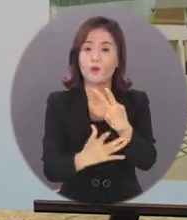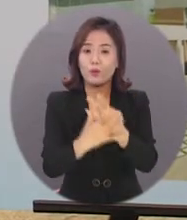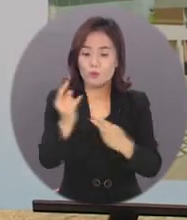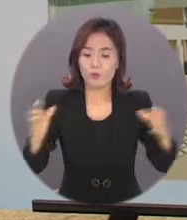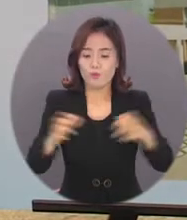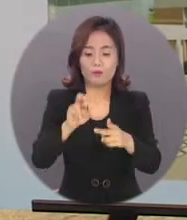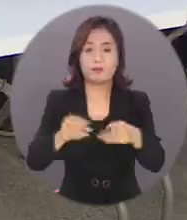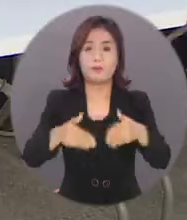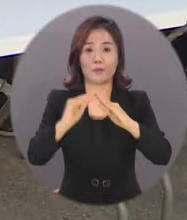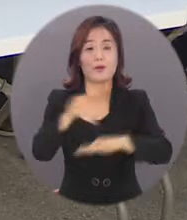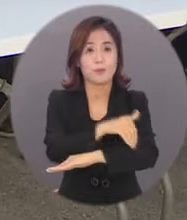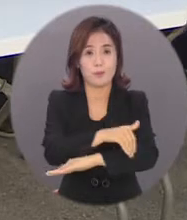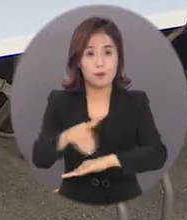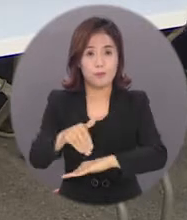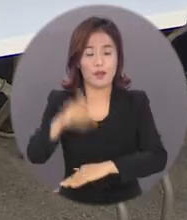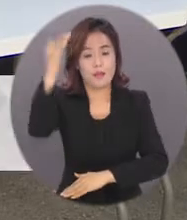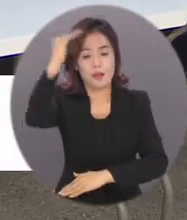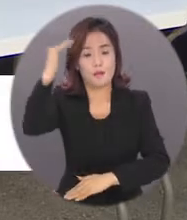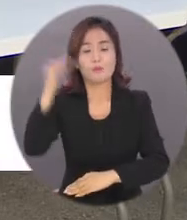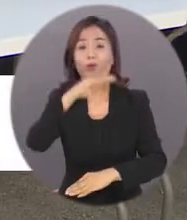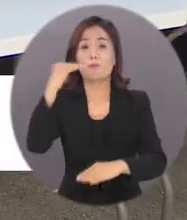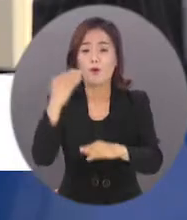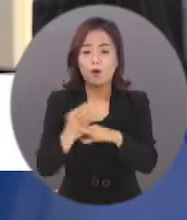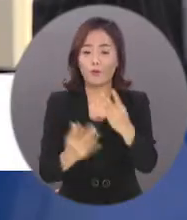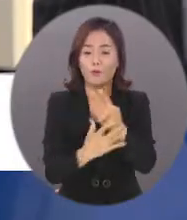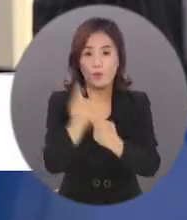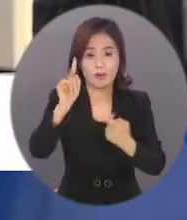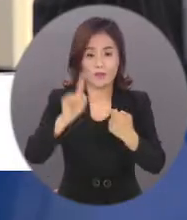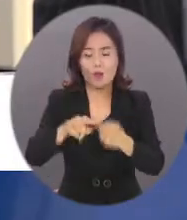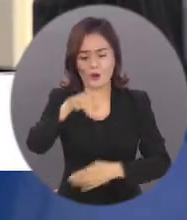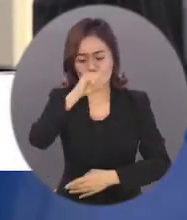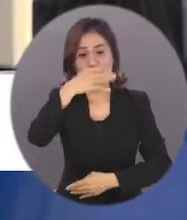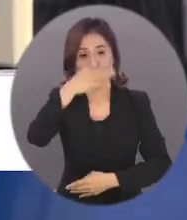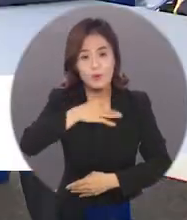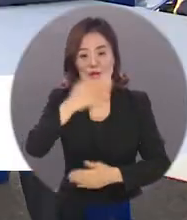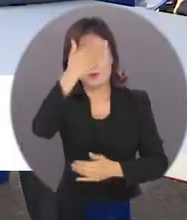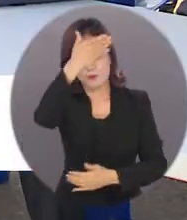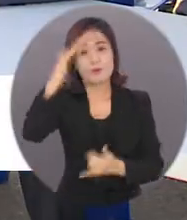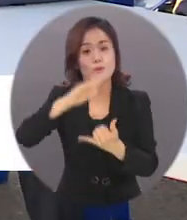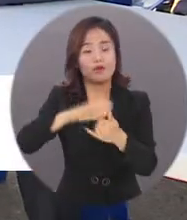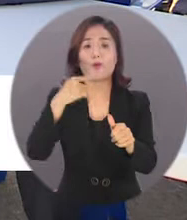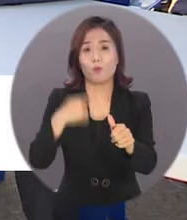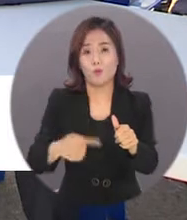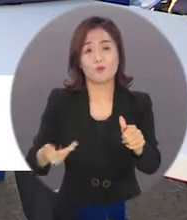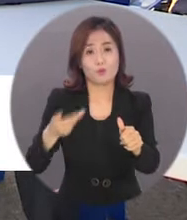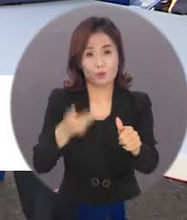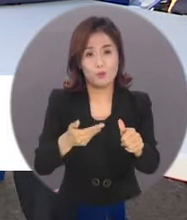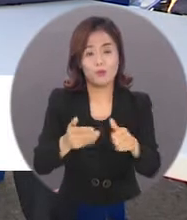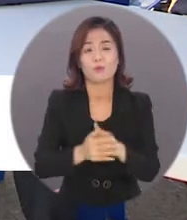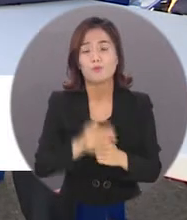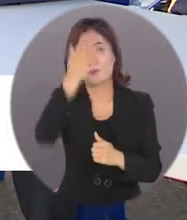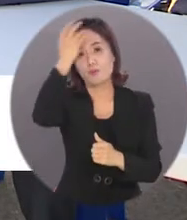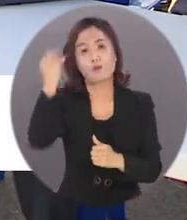통일플러스센터가 건립됩니다. 남북평화와 통일에 대한 긍정적 효과를 청소년들에게 교육하고 국내